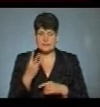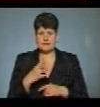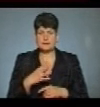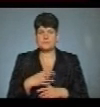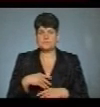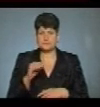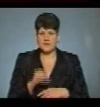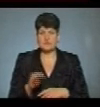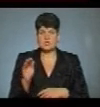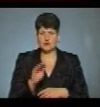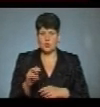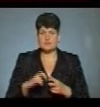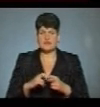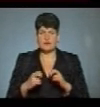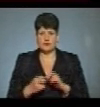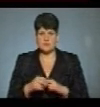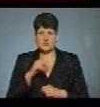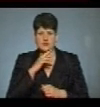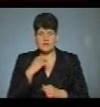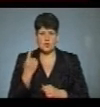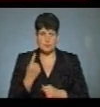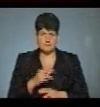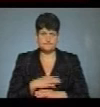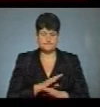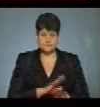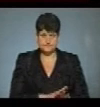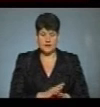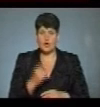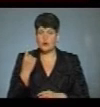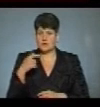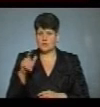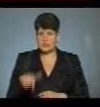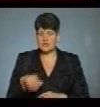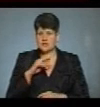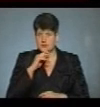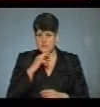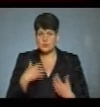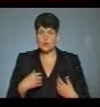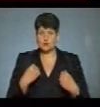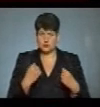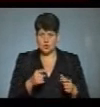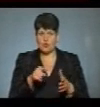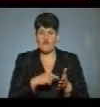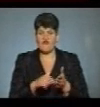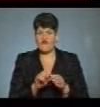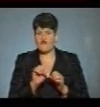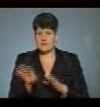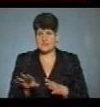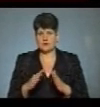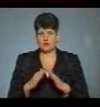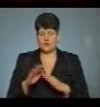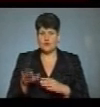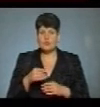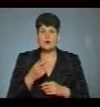у Житомирській, Івано-Франківській та Чернівецькій областях. Один пацієнт з Чернівців одужав, його виписали з лікарні, повідомив